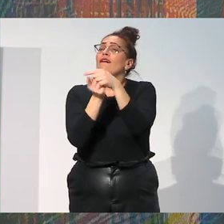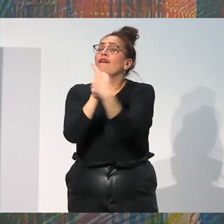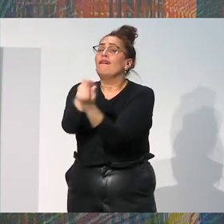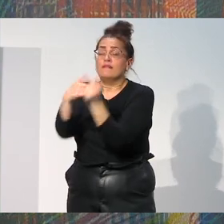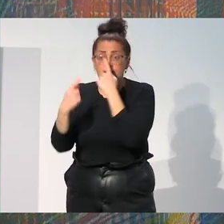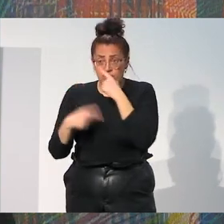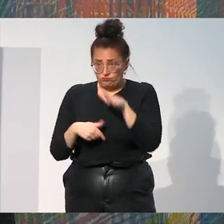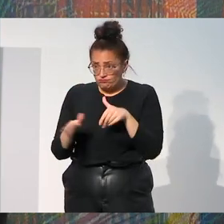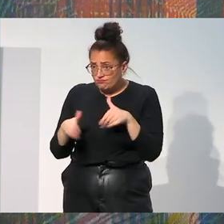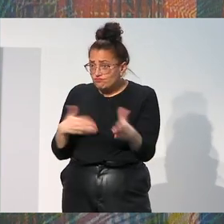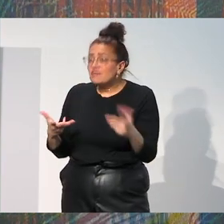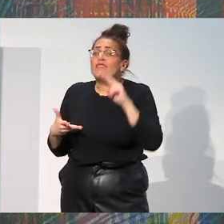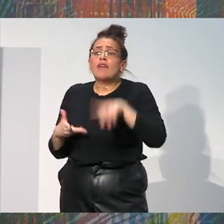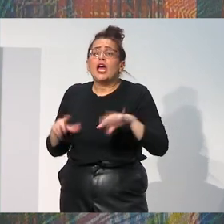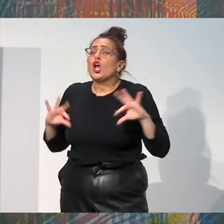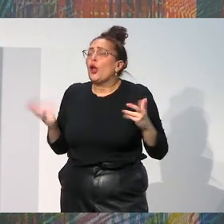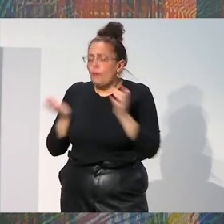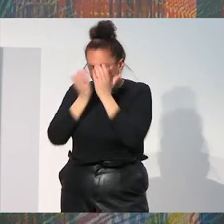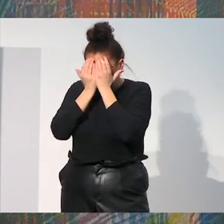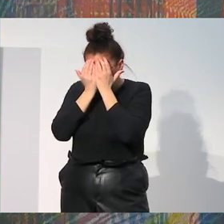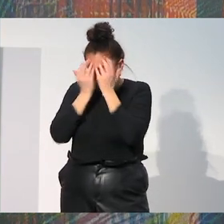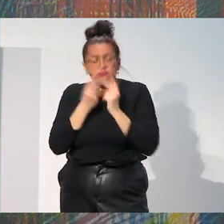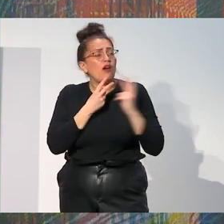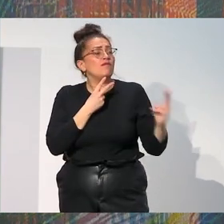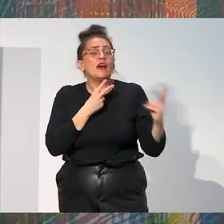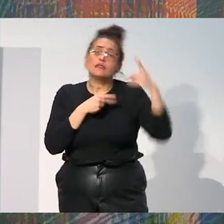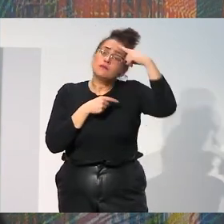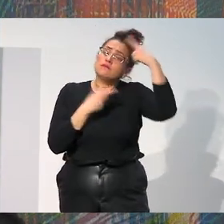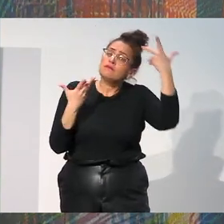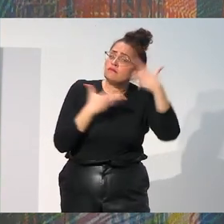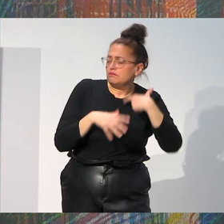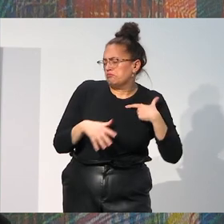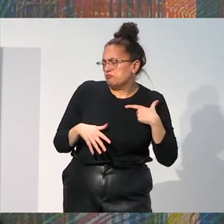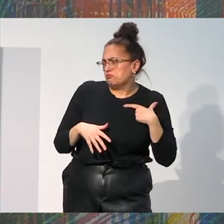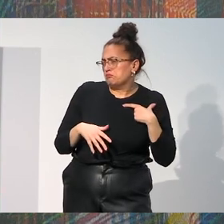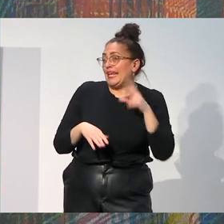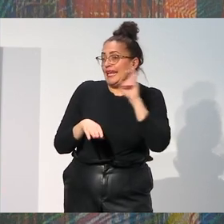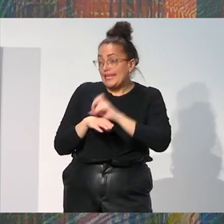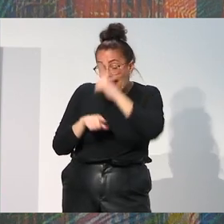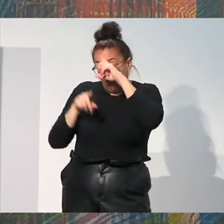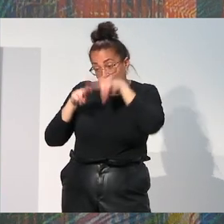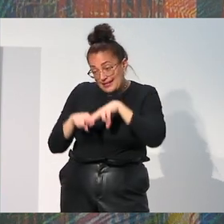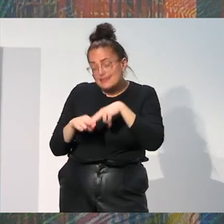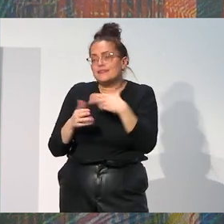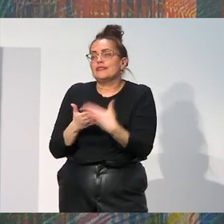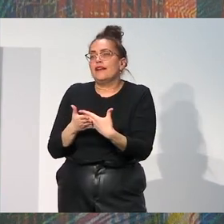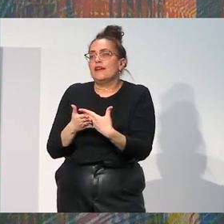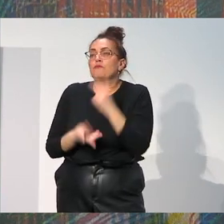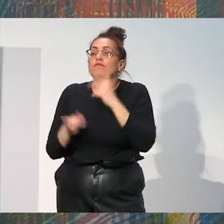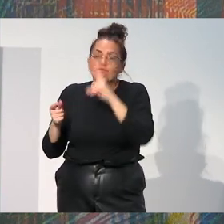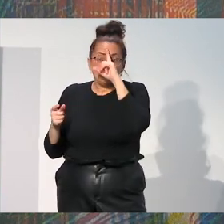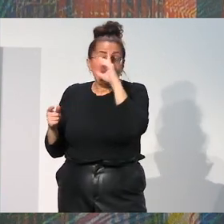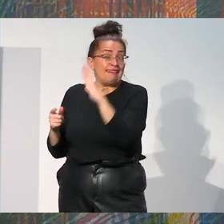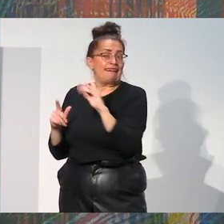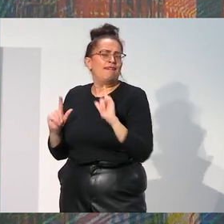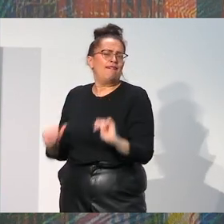en fait. Et peu importe ce qui se passe dans la tête en face, c'est ça qui restera après. Et je pense qu'il y a une petite dimension modestement éthique là-dedans, c'est-à-dire